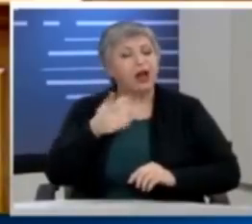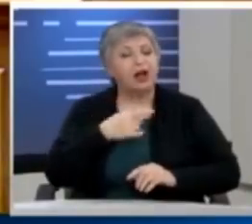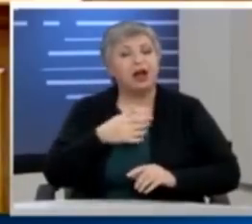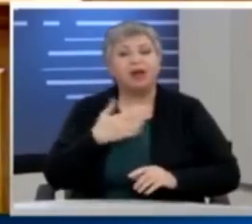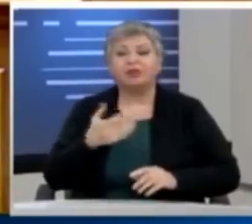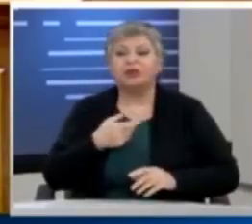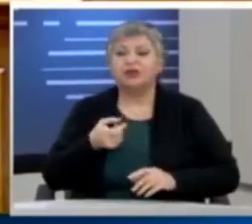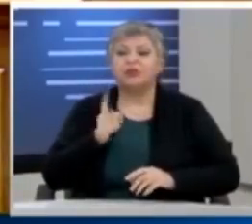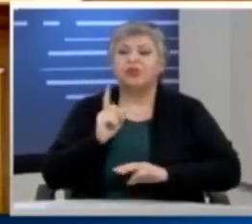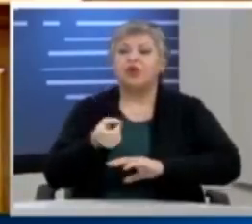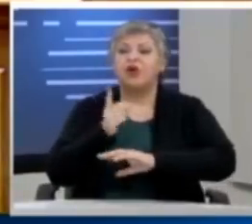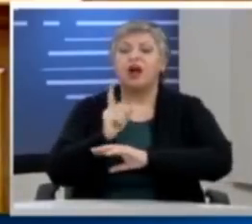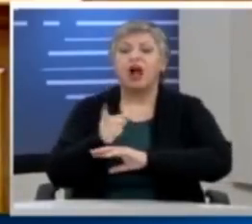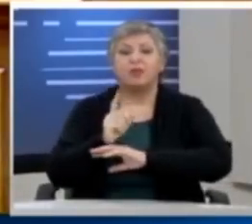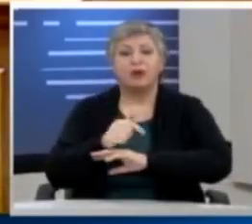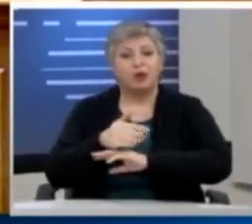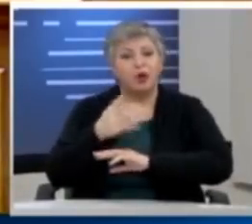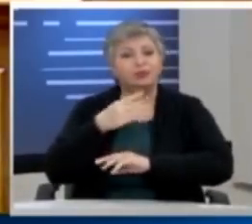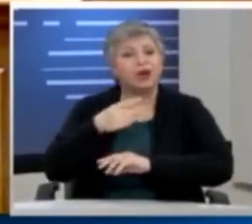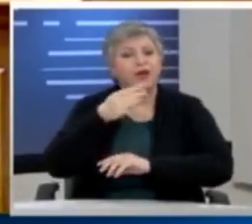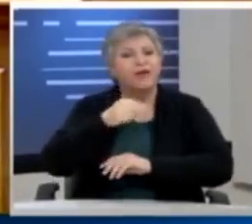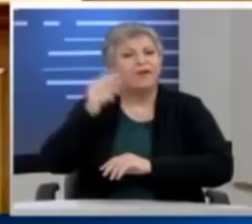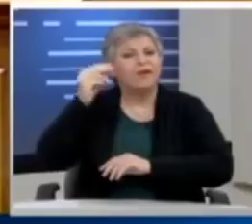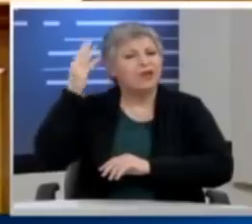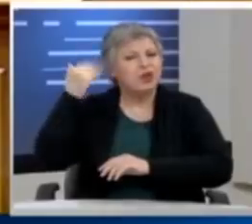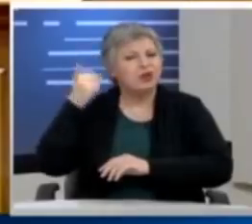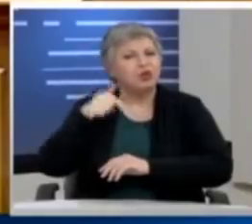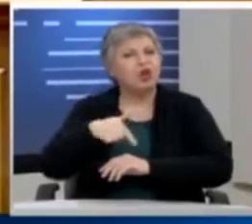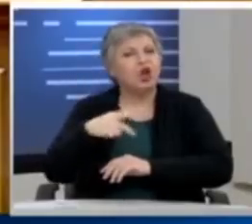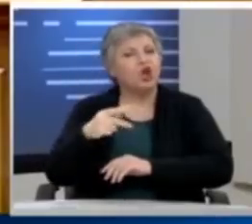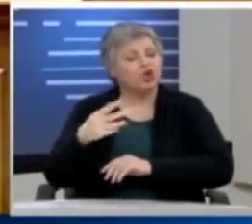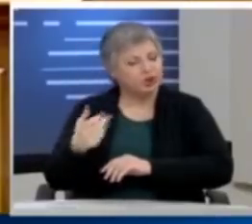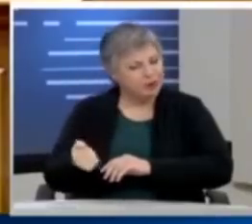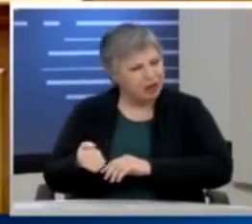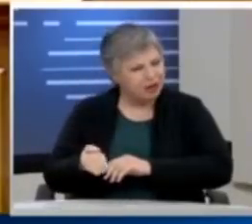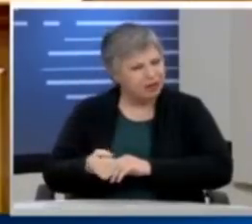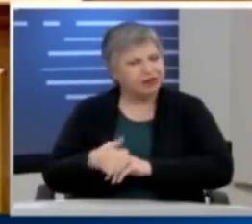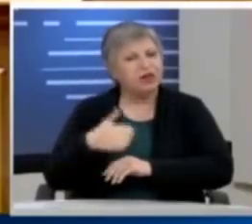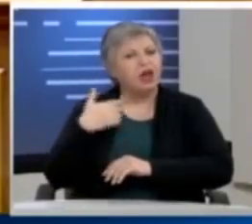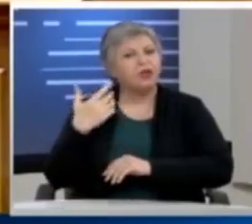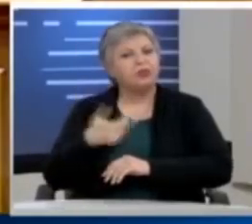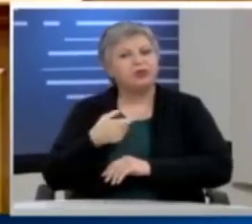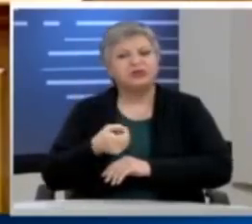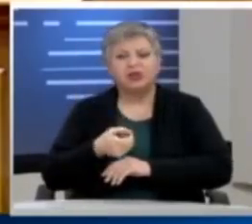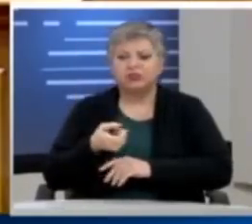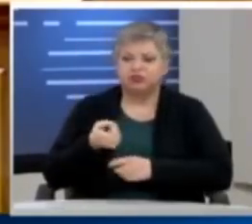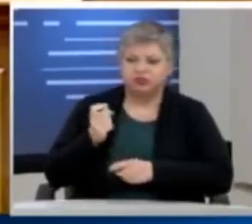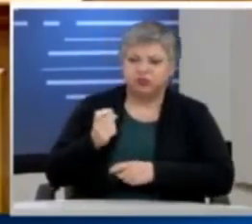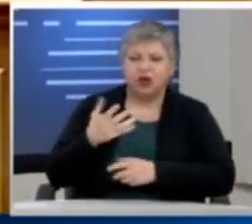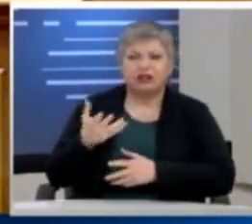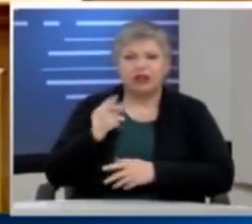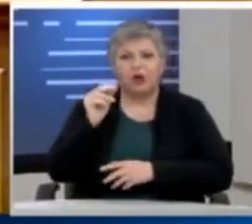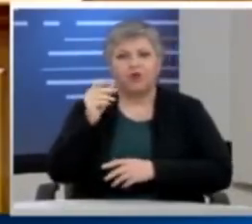και που είναι καταδικαστέοι. Υπάρχουν και οι γκοτζαμάνιδες, τα